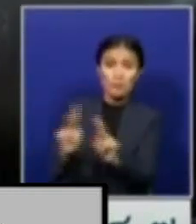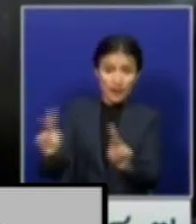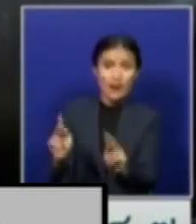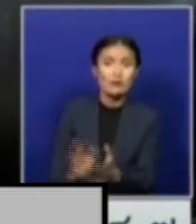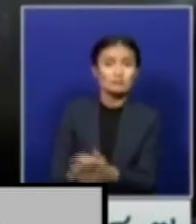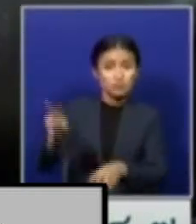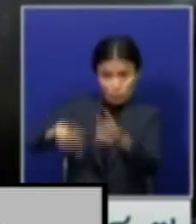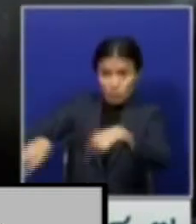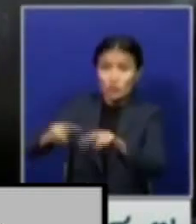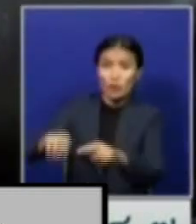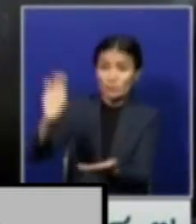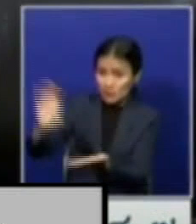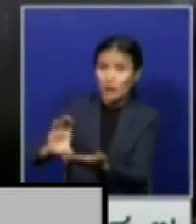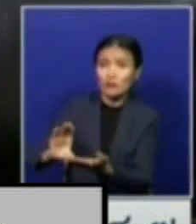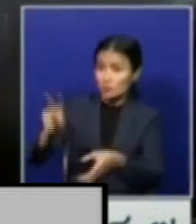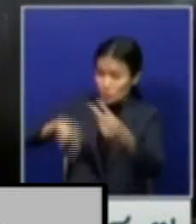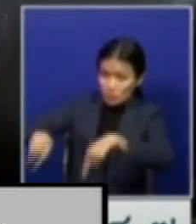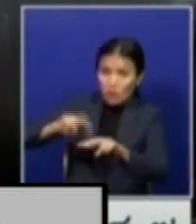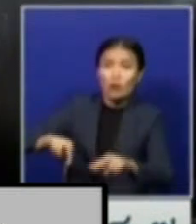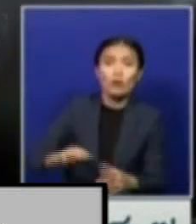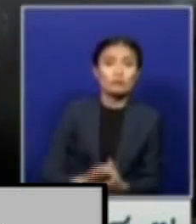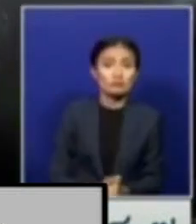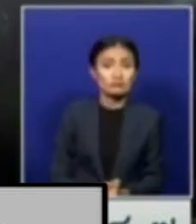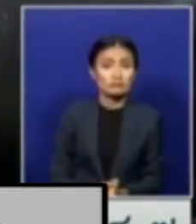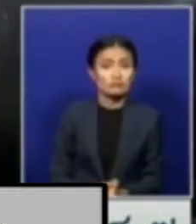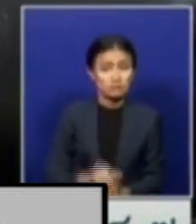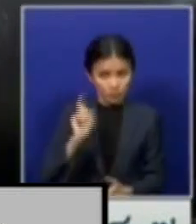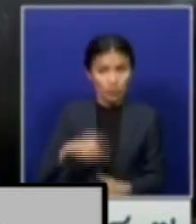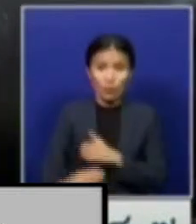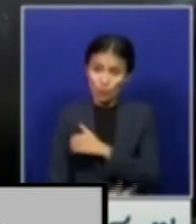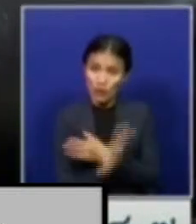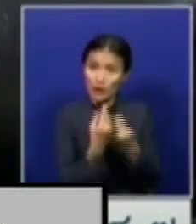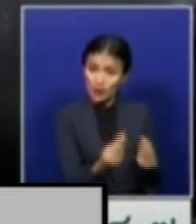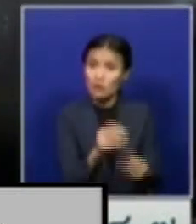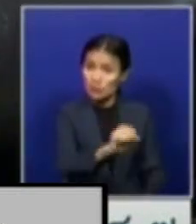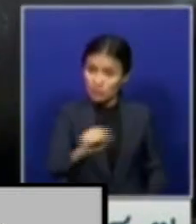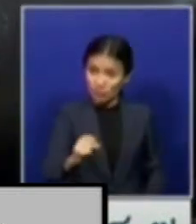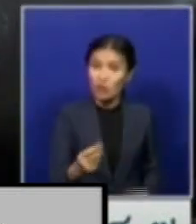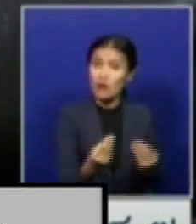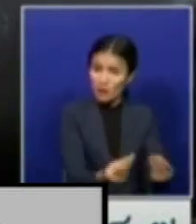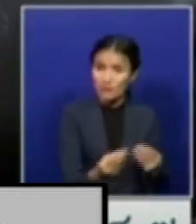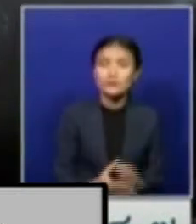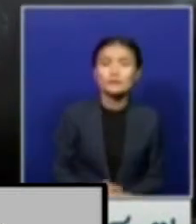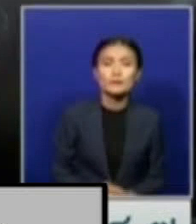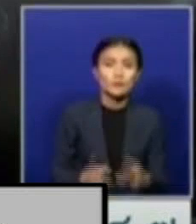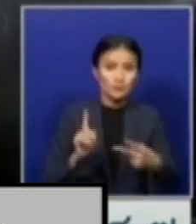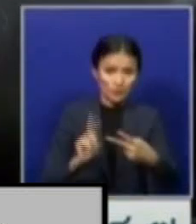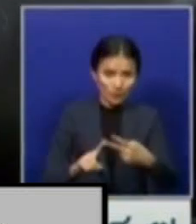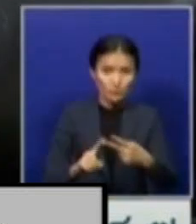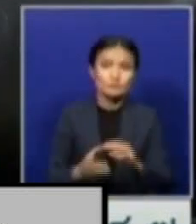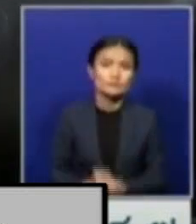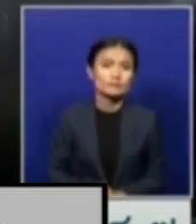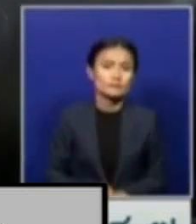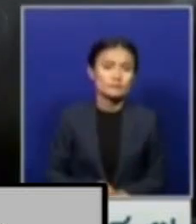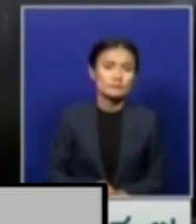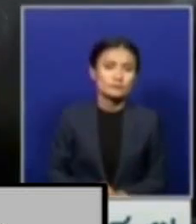นะครับทำเรื่องนี้ให้โปร่งใสต้องให้โอกาสตัวแทนพี่น้องประชาชนข้อที่2ครับท่านต้องรายง